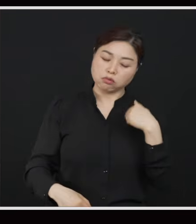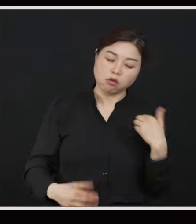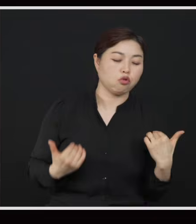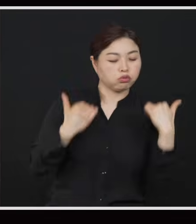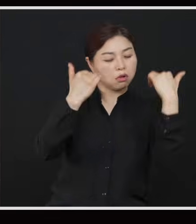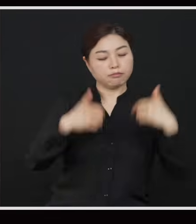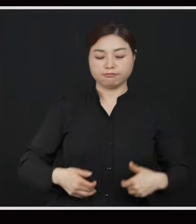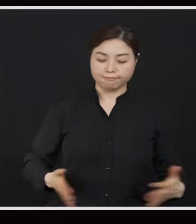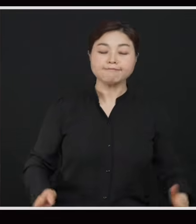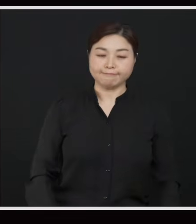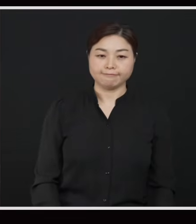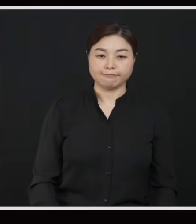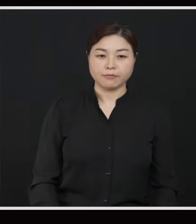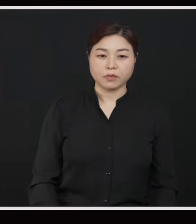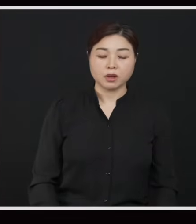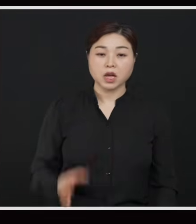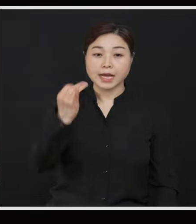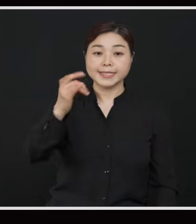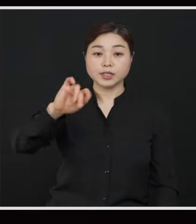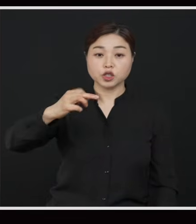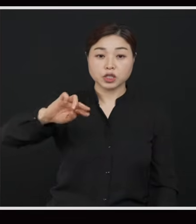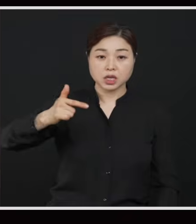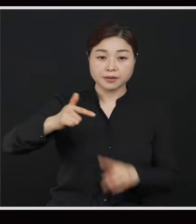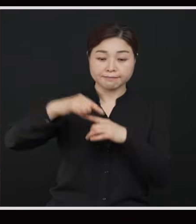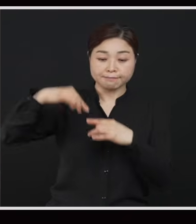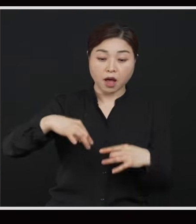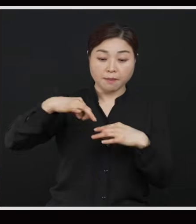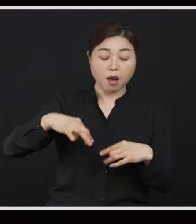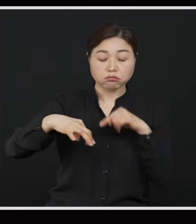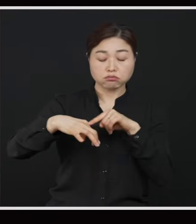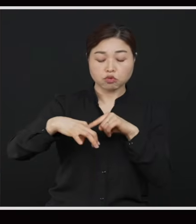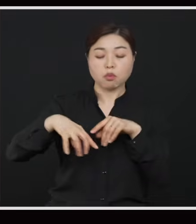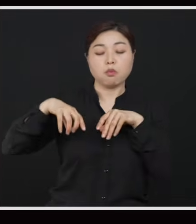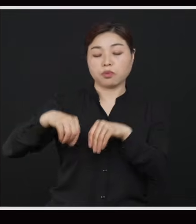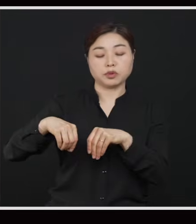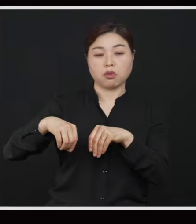말아야지. 인슐린 분비도 그만해야지. 그러는데